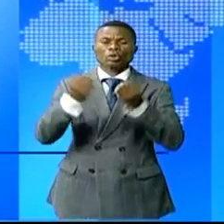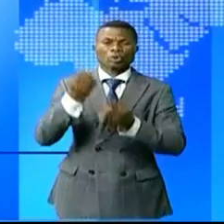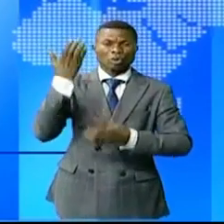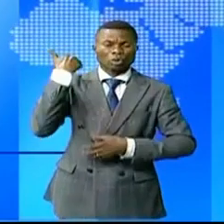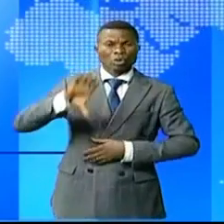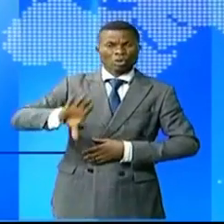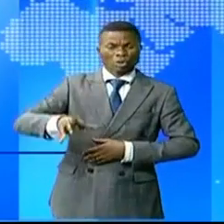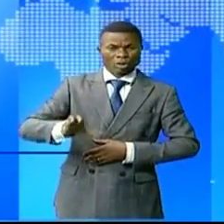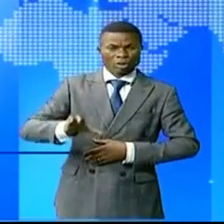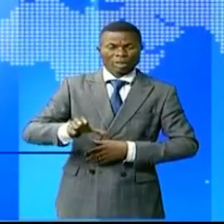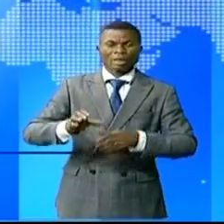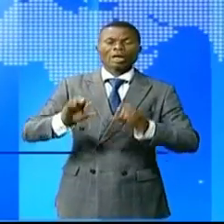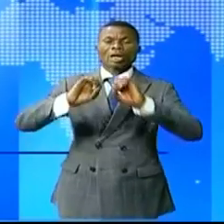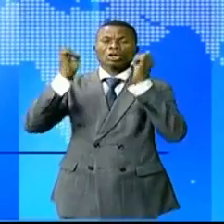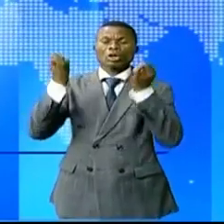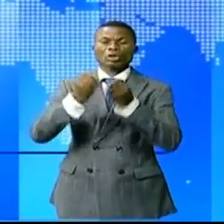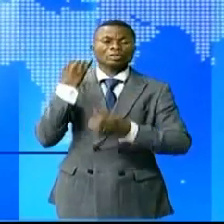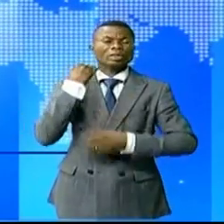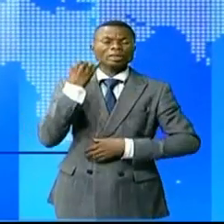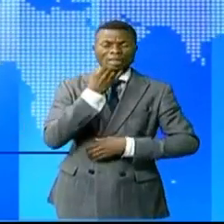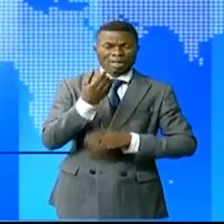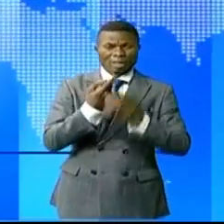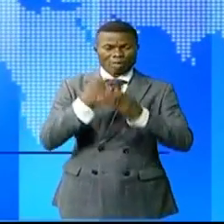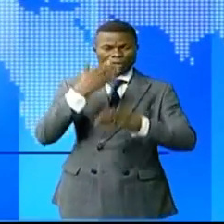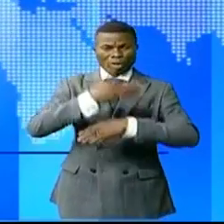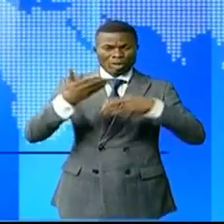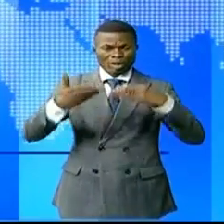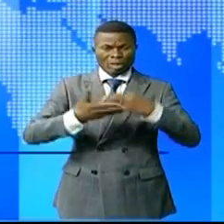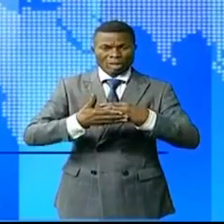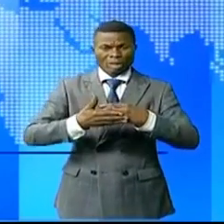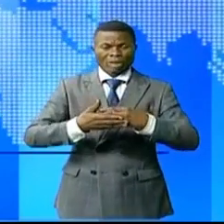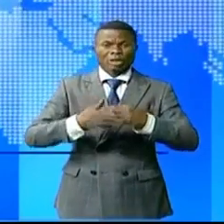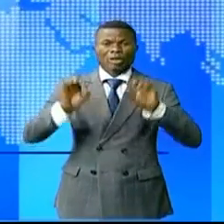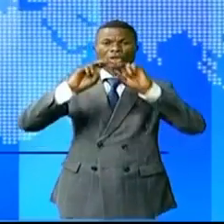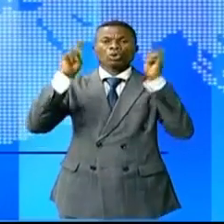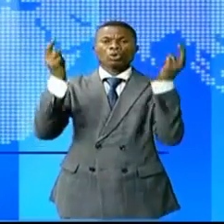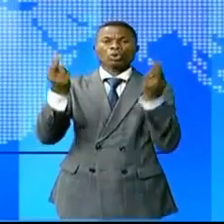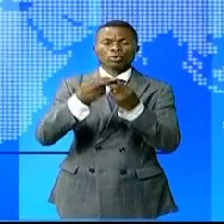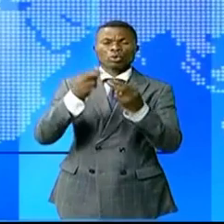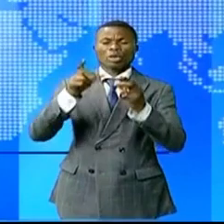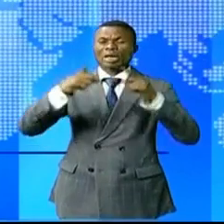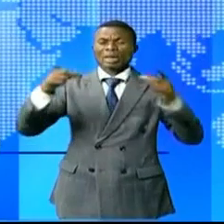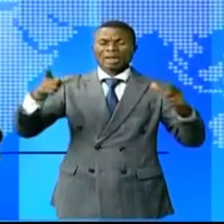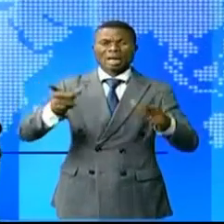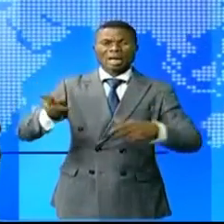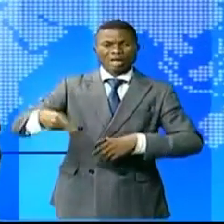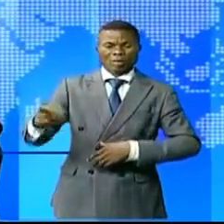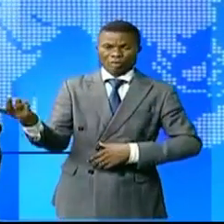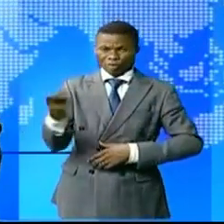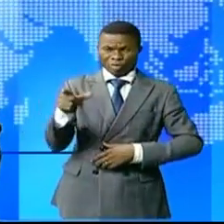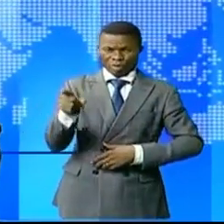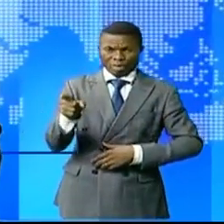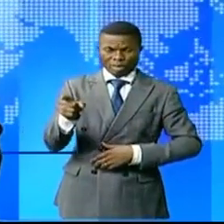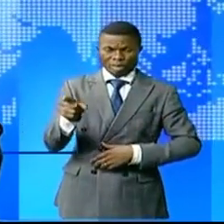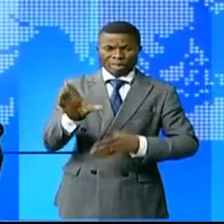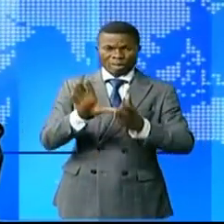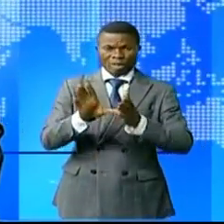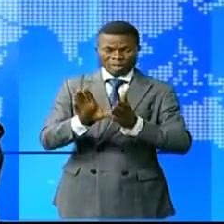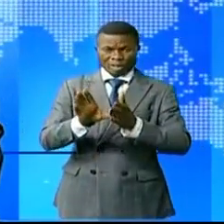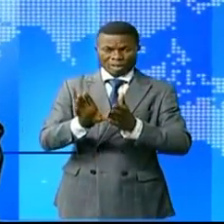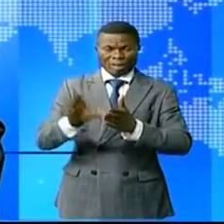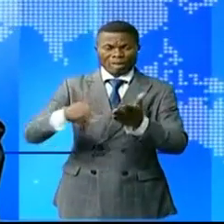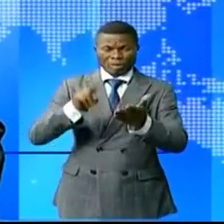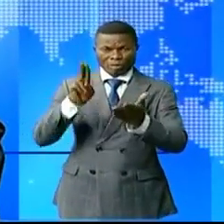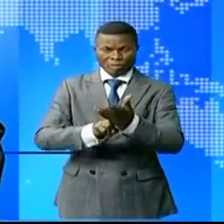firme israélienne va bientôt construire deux grandes nouvelles usines de traitement d'eau dans ces deux provinces, comme en témoigne la